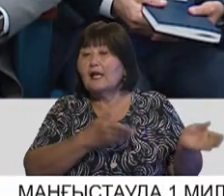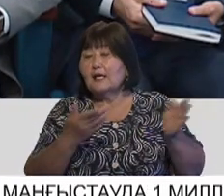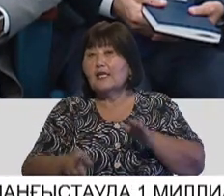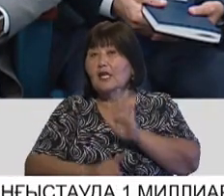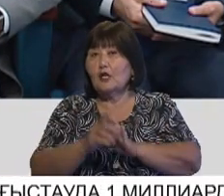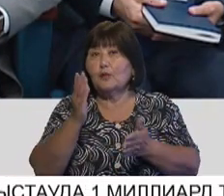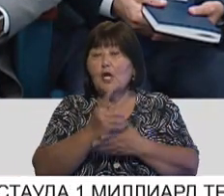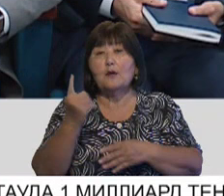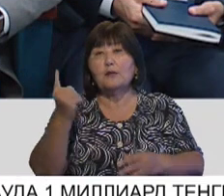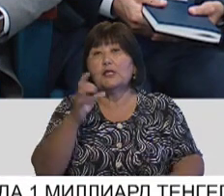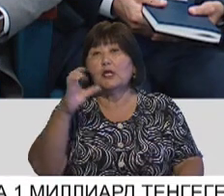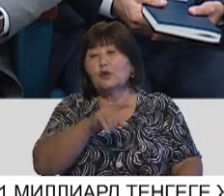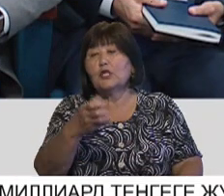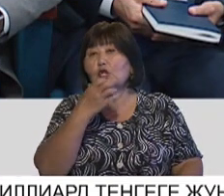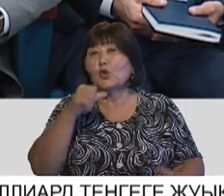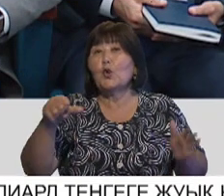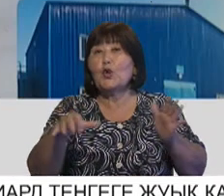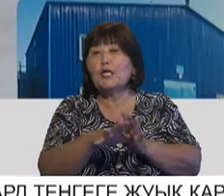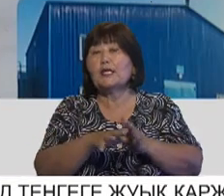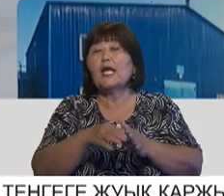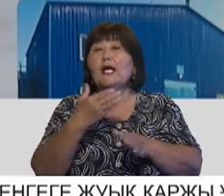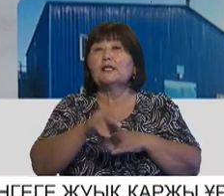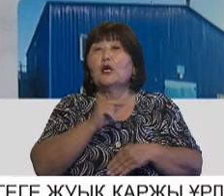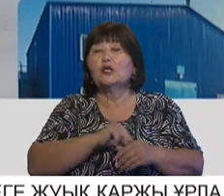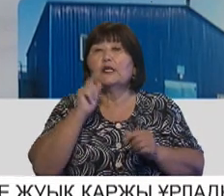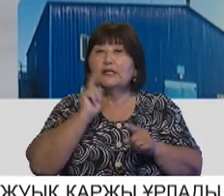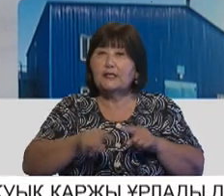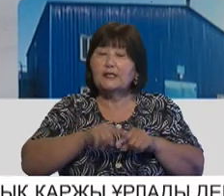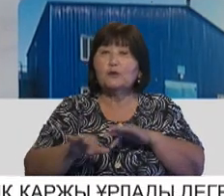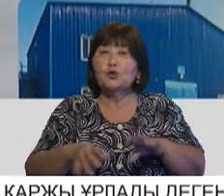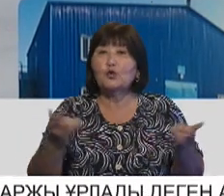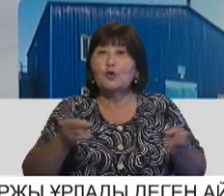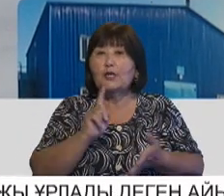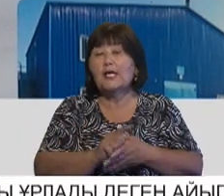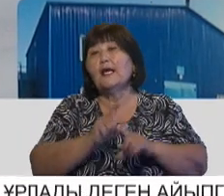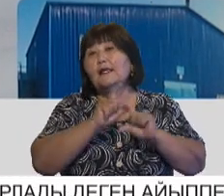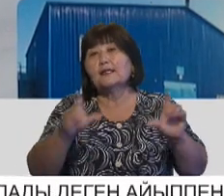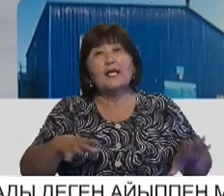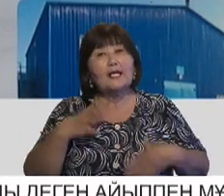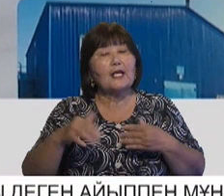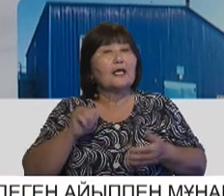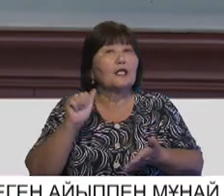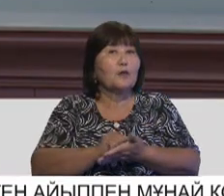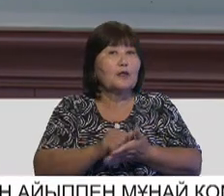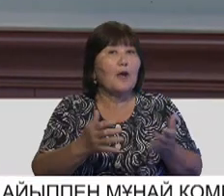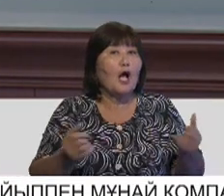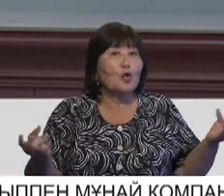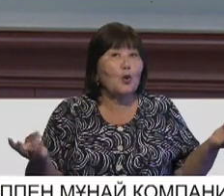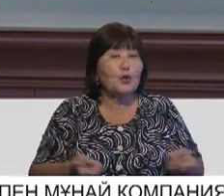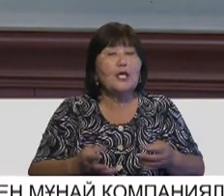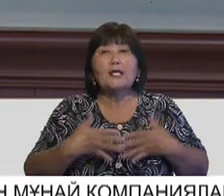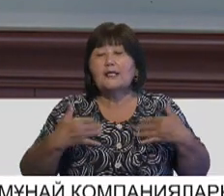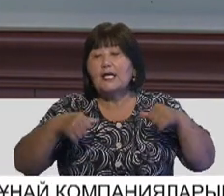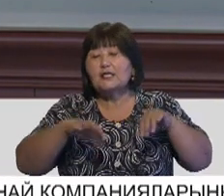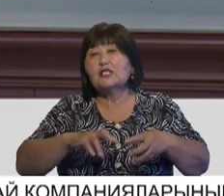түсті. Сондықтан 1 қыркүйекке дейін жылу энергетика саласындағы жұмыстар жылдам жүруі тиіс. Нысандардың дайындық паспорттары алынуы керек.